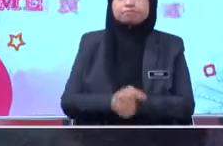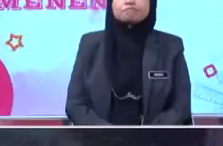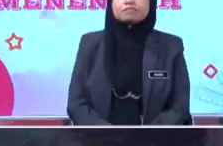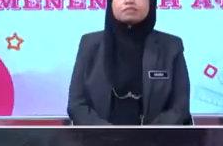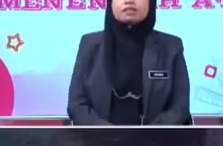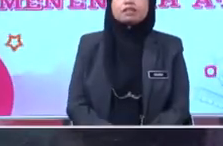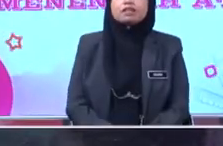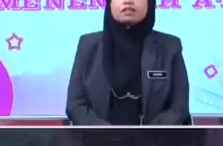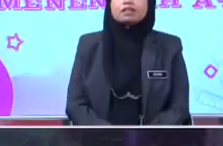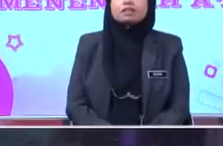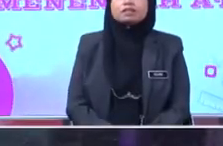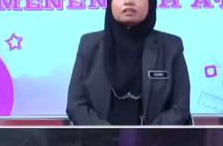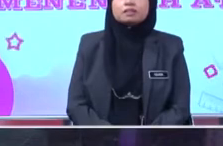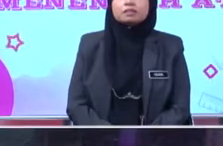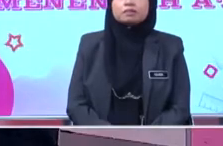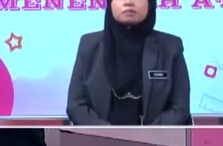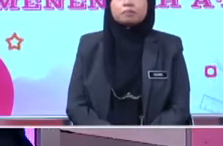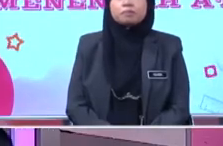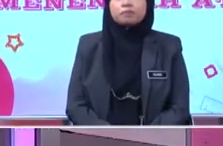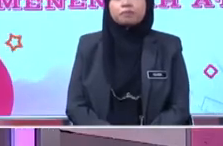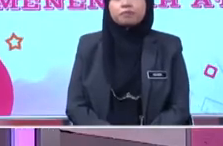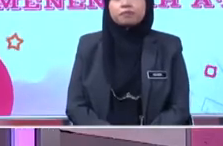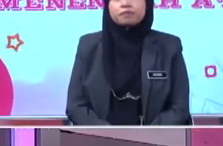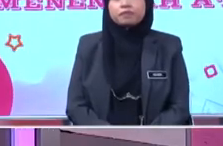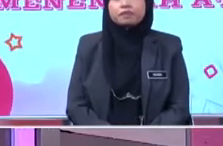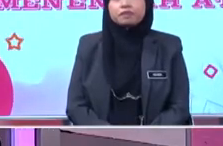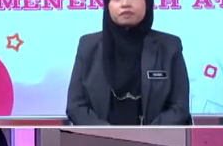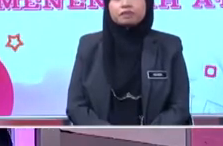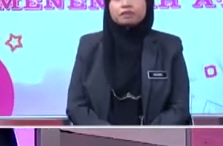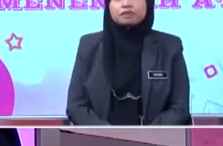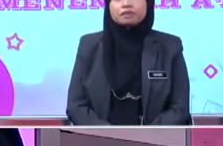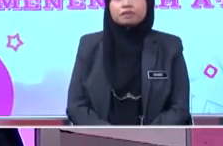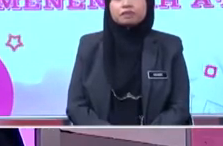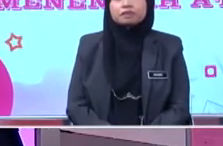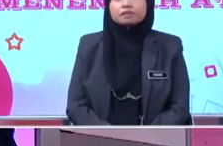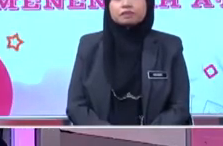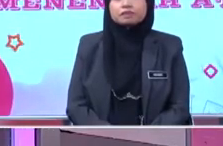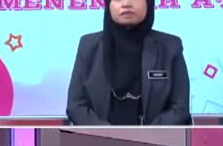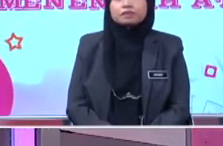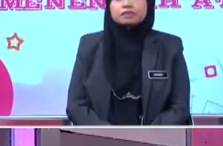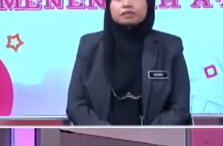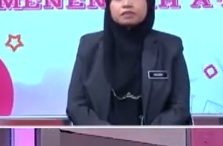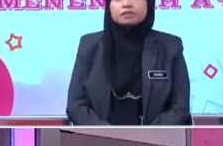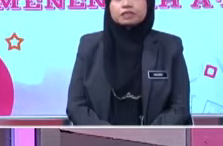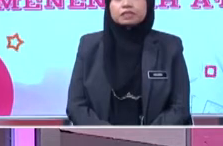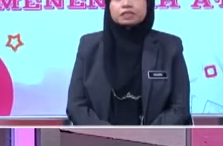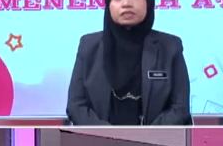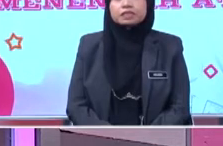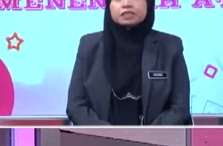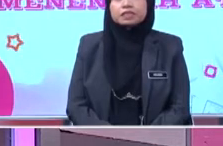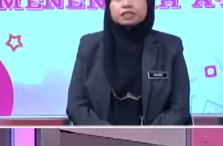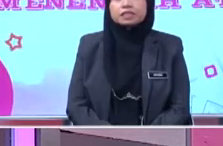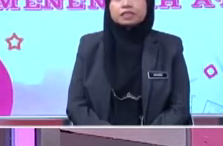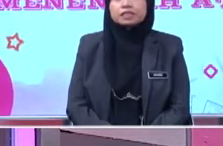oke eh streaming sekarang Hai freehand terus castes